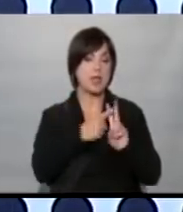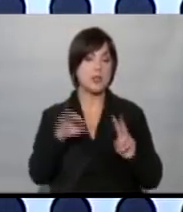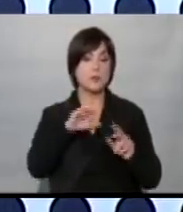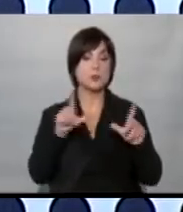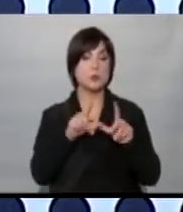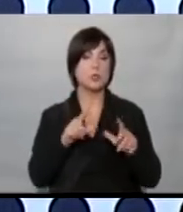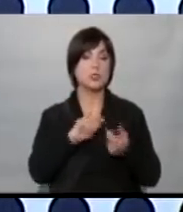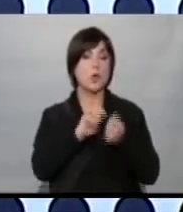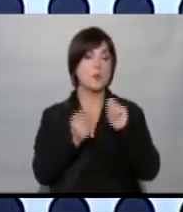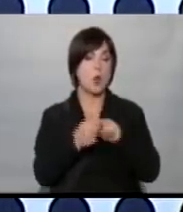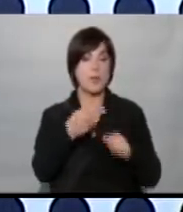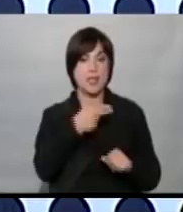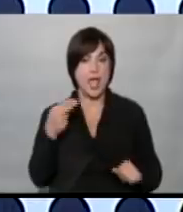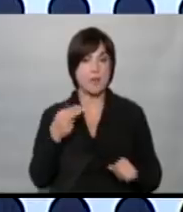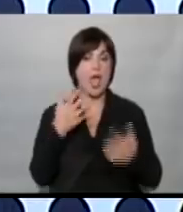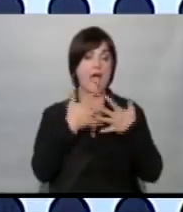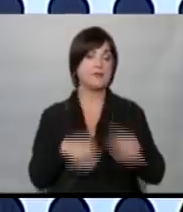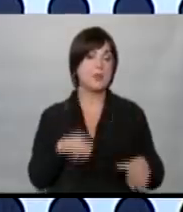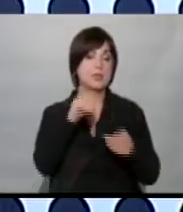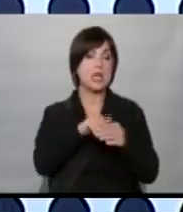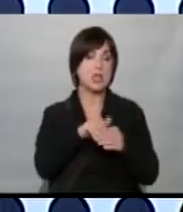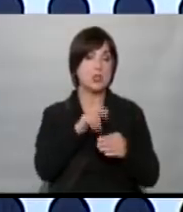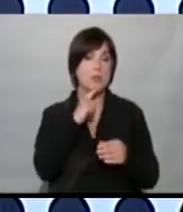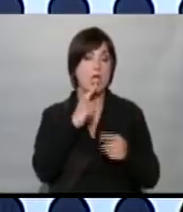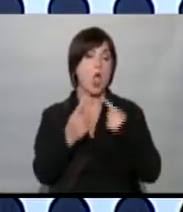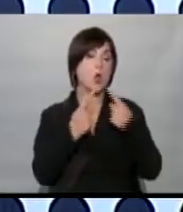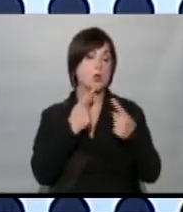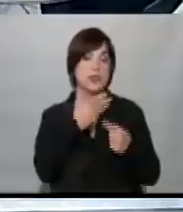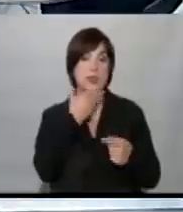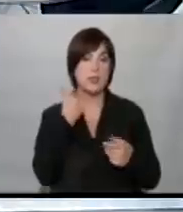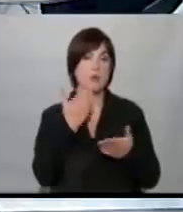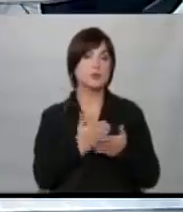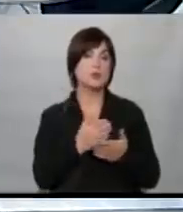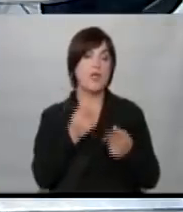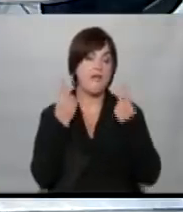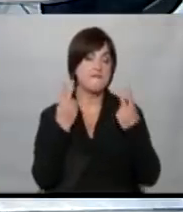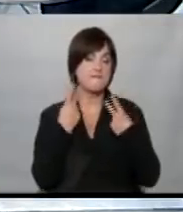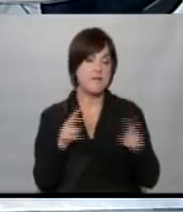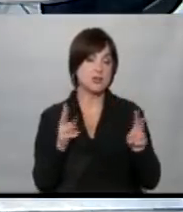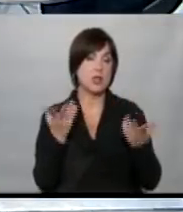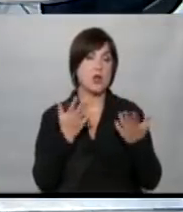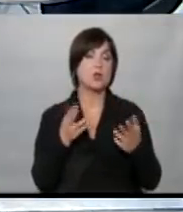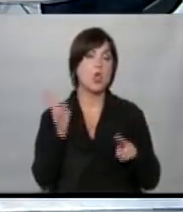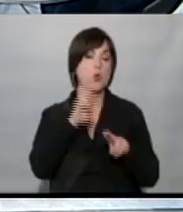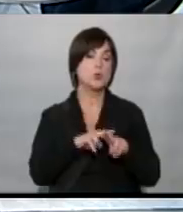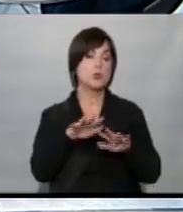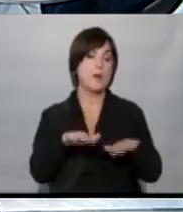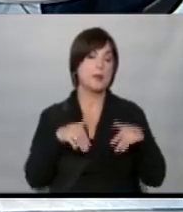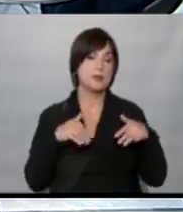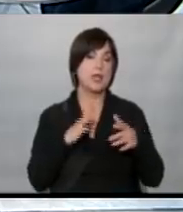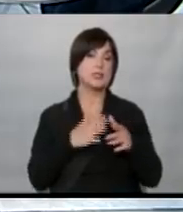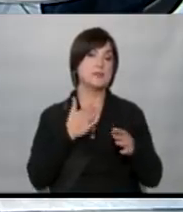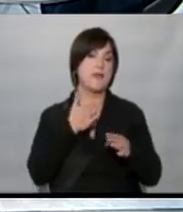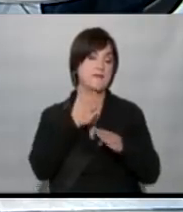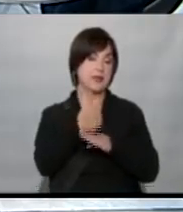името. Автоматски референдумот, како што кажавте, консултативен и немаше воопшто да биде ни битен како ќе одлучаше парламентот дали сме се завлез во НАТО, што